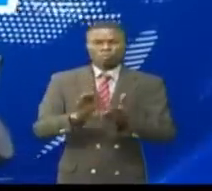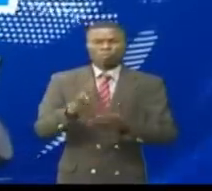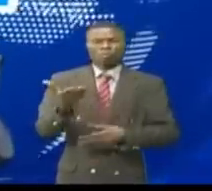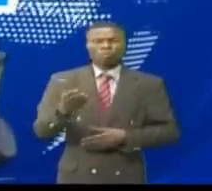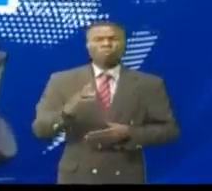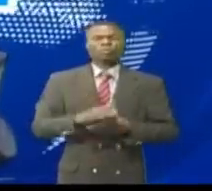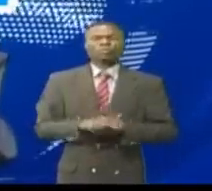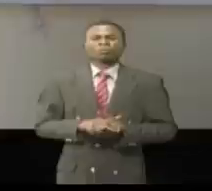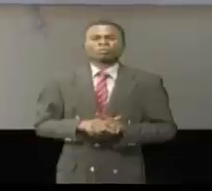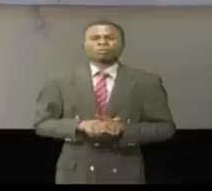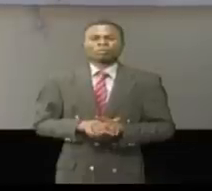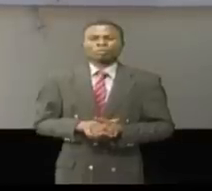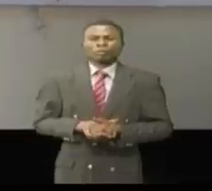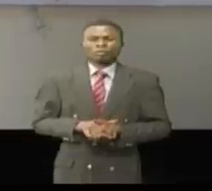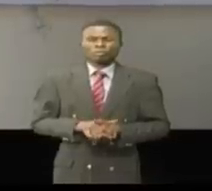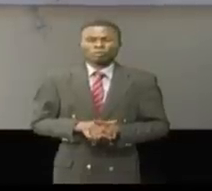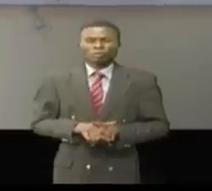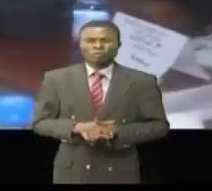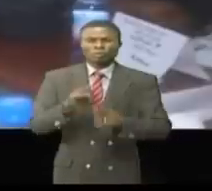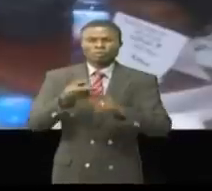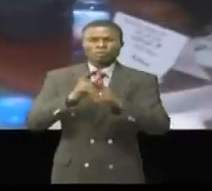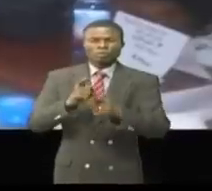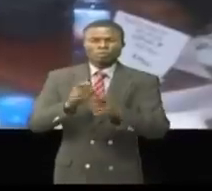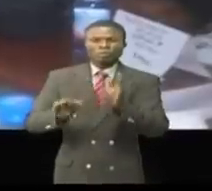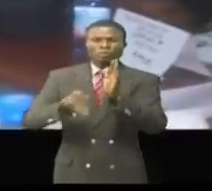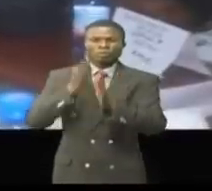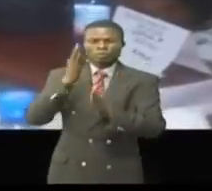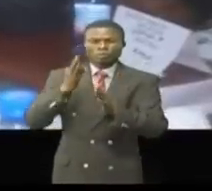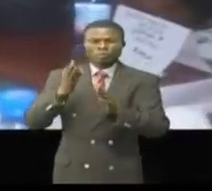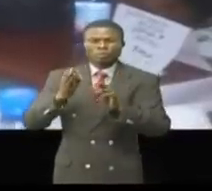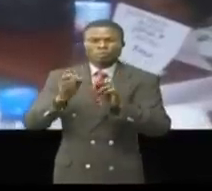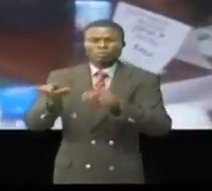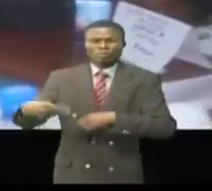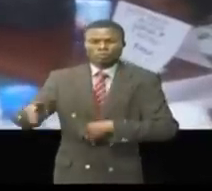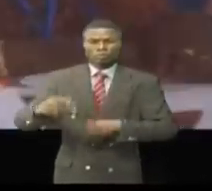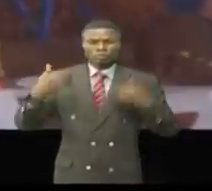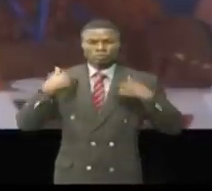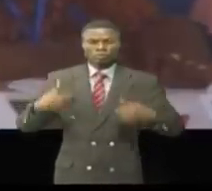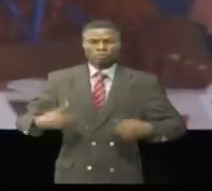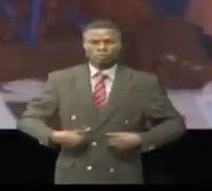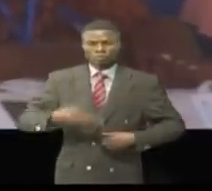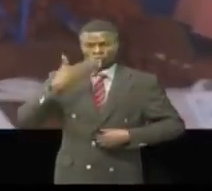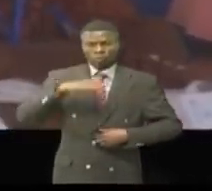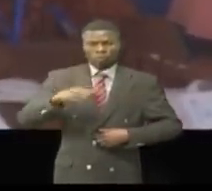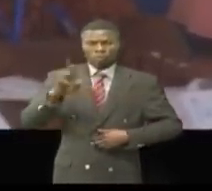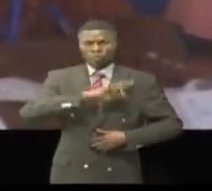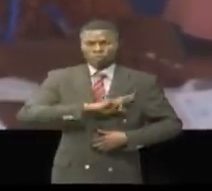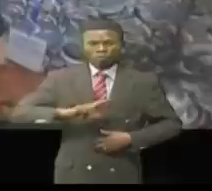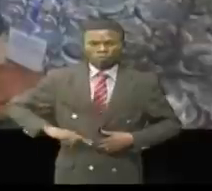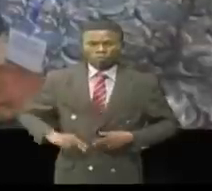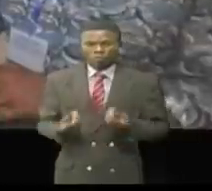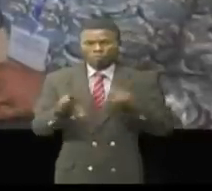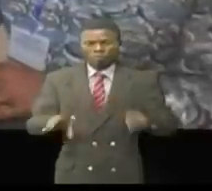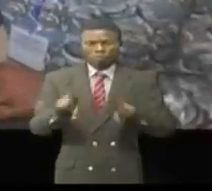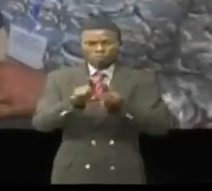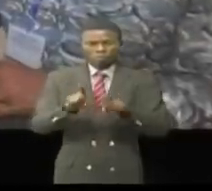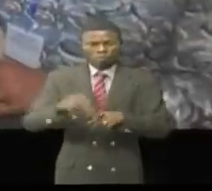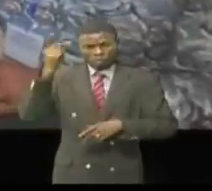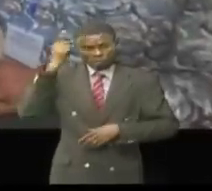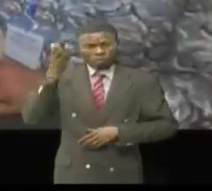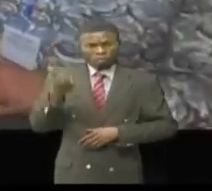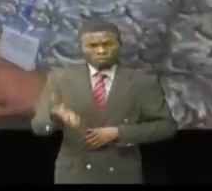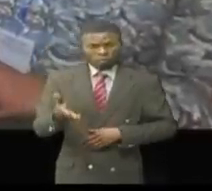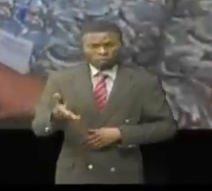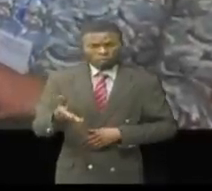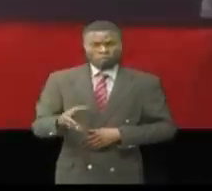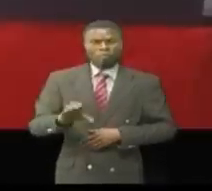ont signé ce reportage. Venus de 13 divisions provinciales de santé de la République démocratique du Congo, y compris Kinshasa,